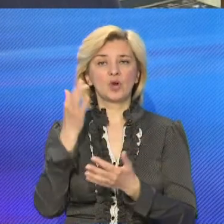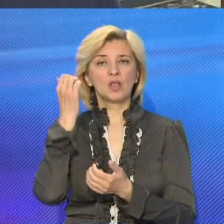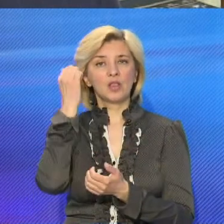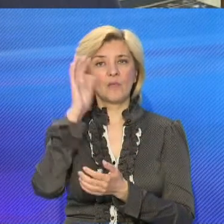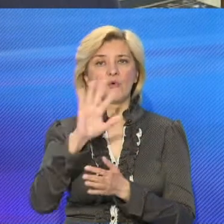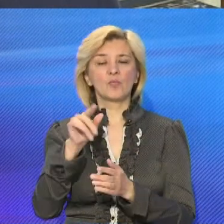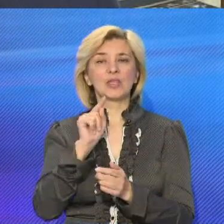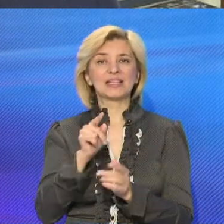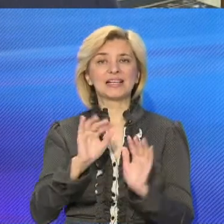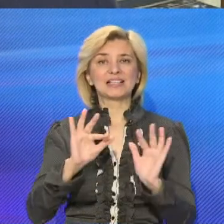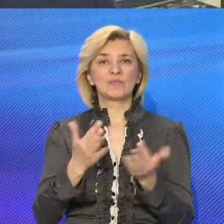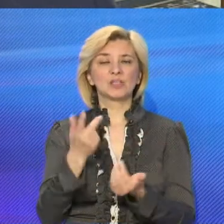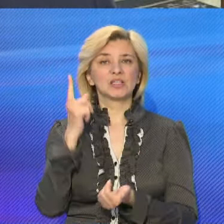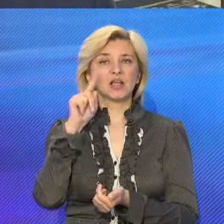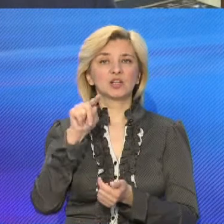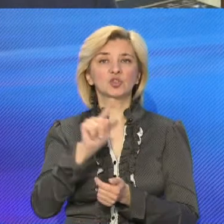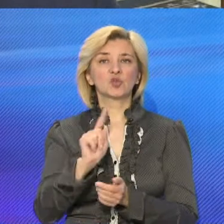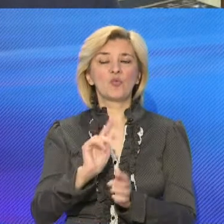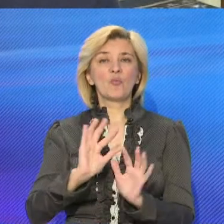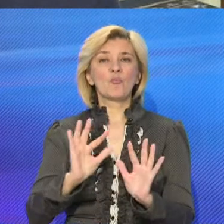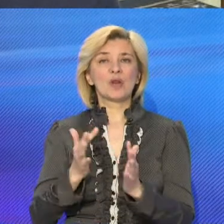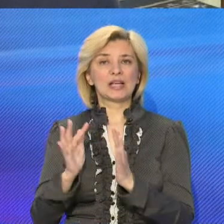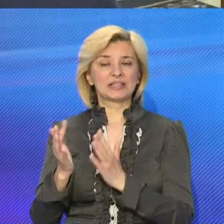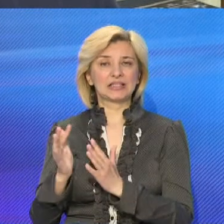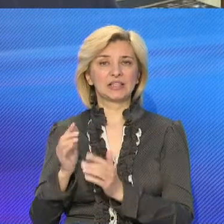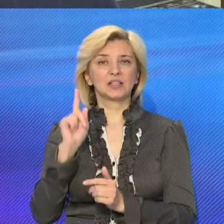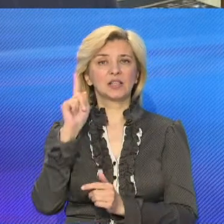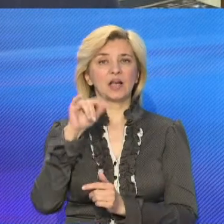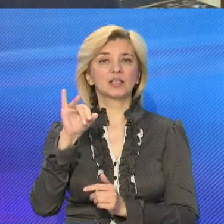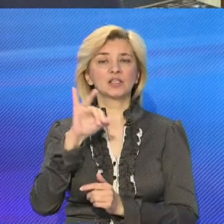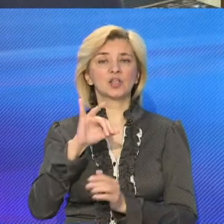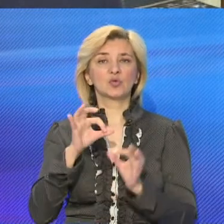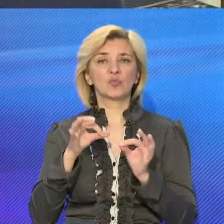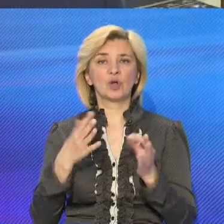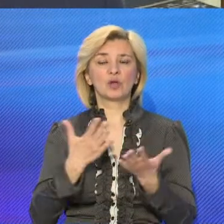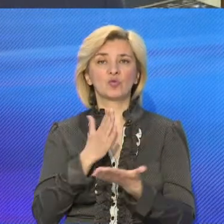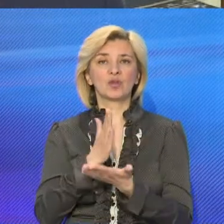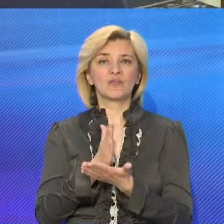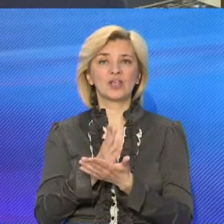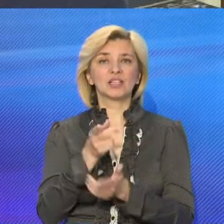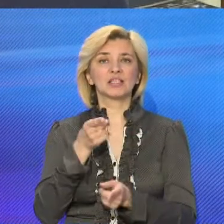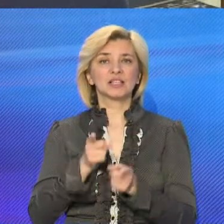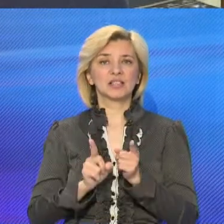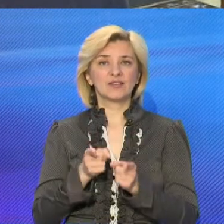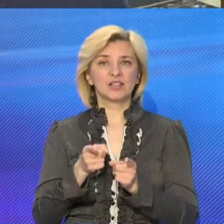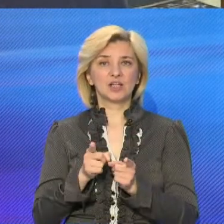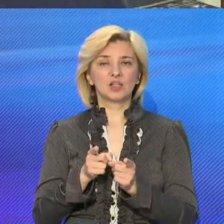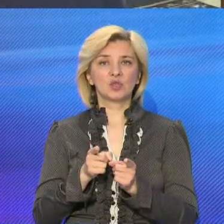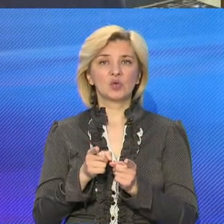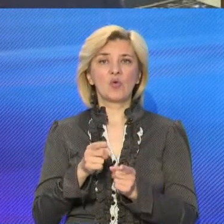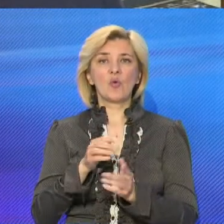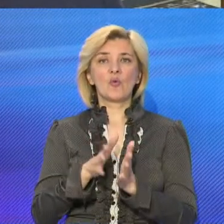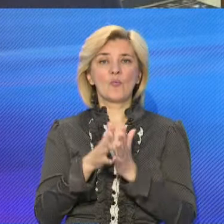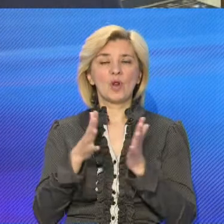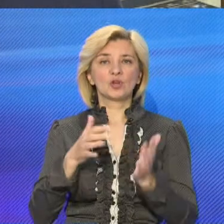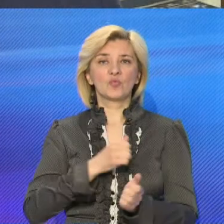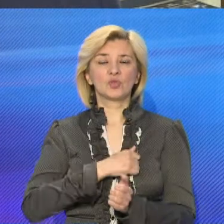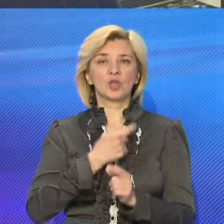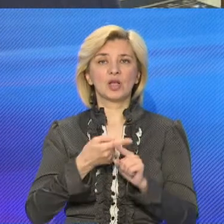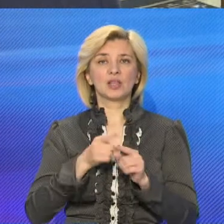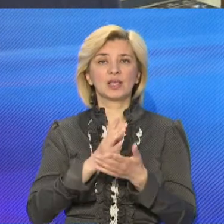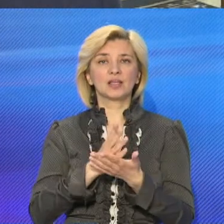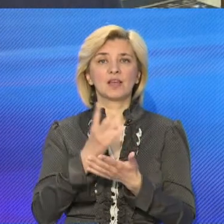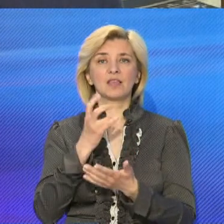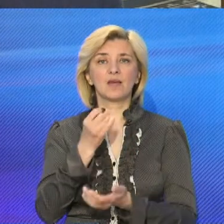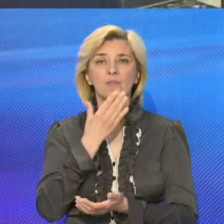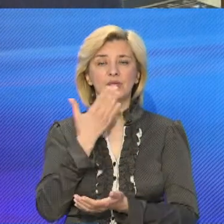событий, знали, что происходило, знали ту историческую правду, которая является действительностью. К большому сожалению, эта книга не